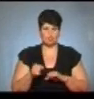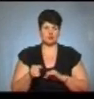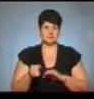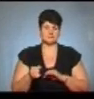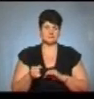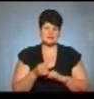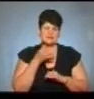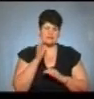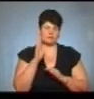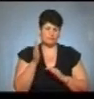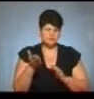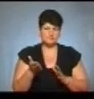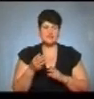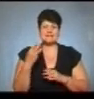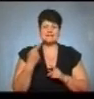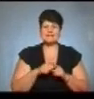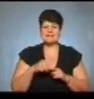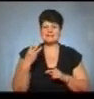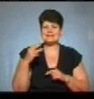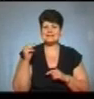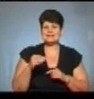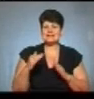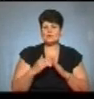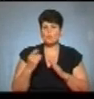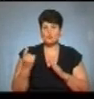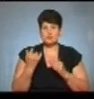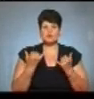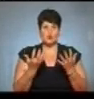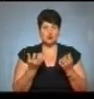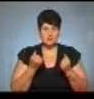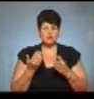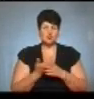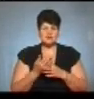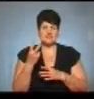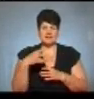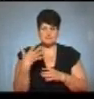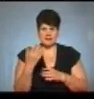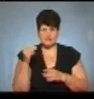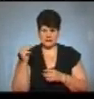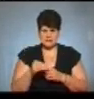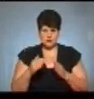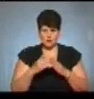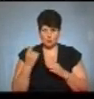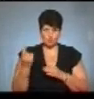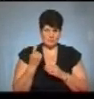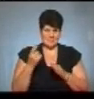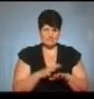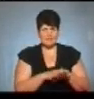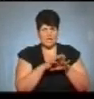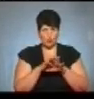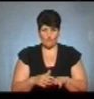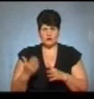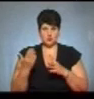попередні дані сказати. Це є 30 тисяч домогосподарств сьогодні отримують субсидії, 25 тисяч домогосподарств перераховано